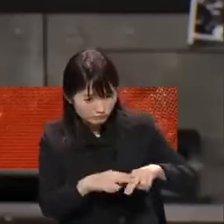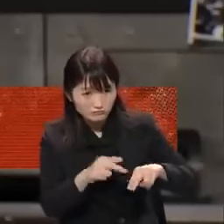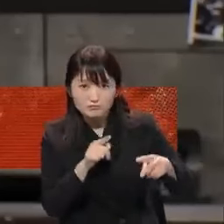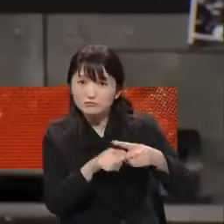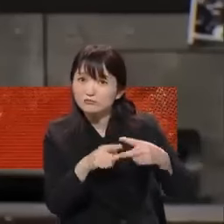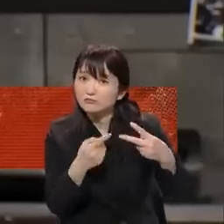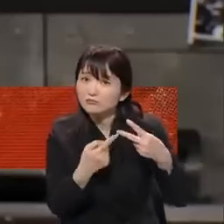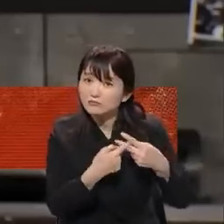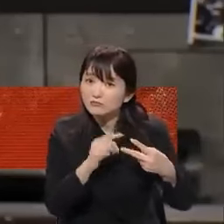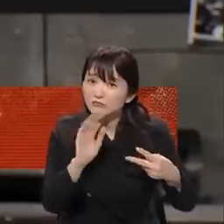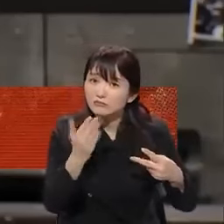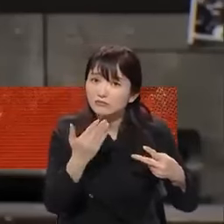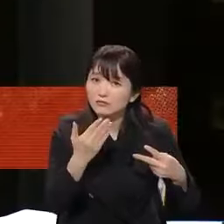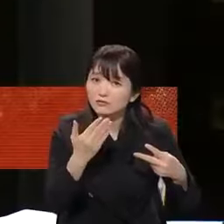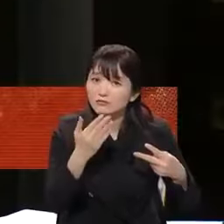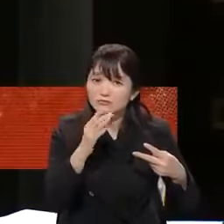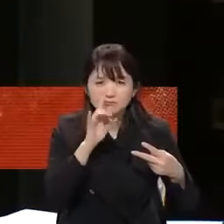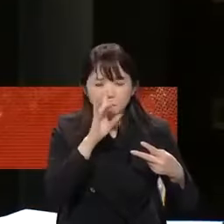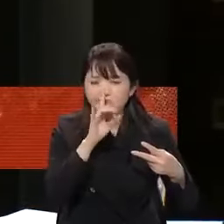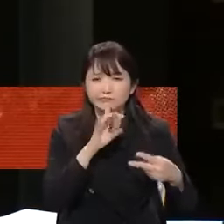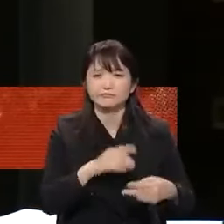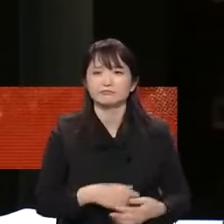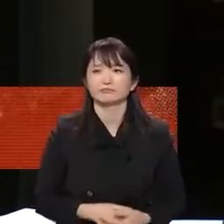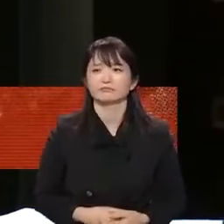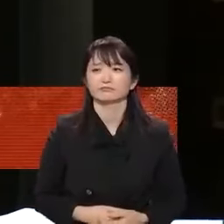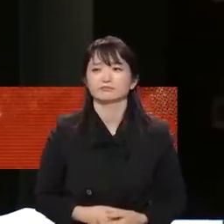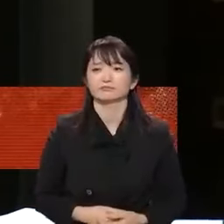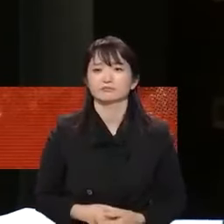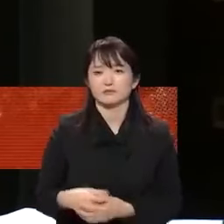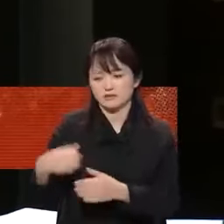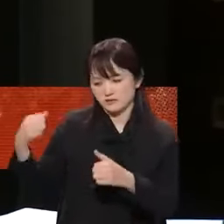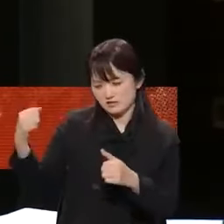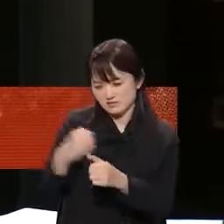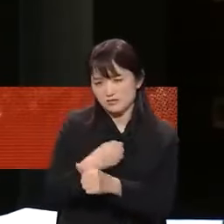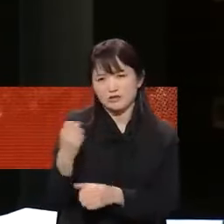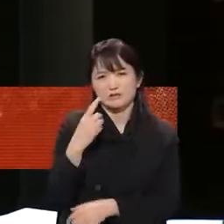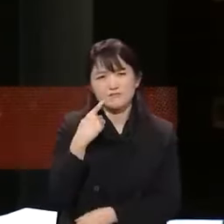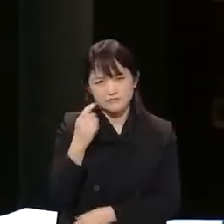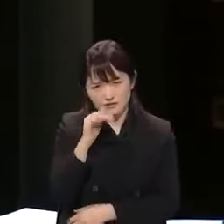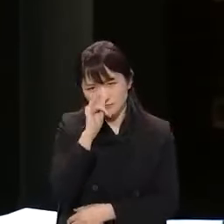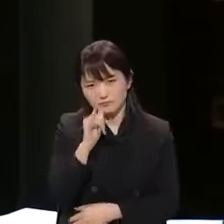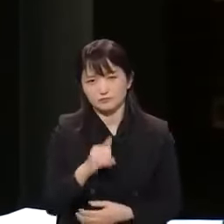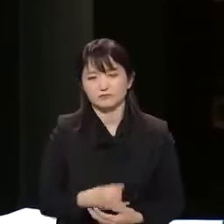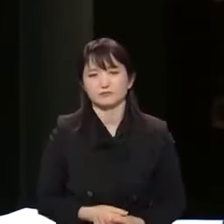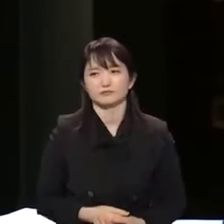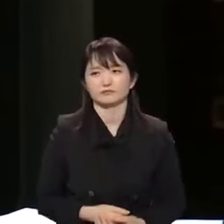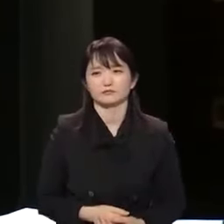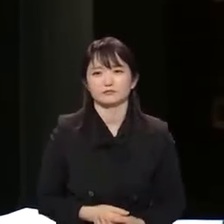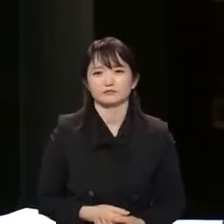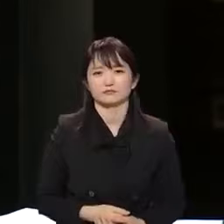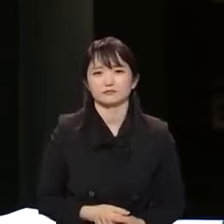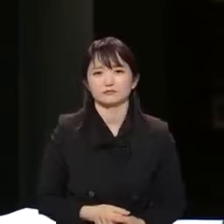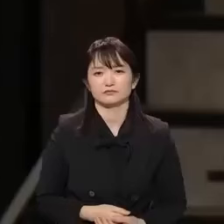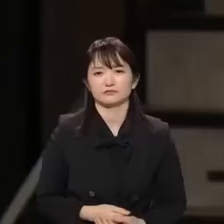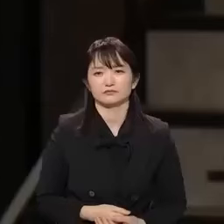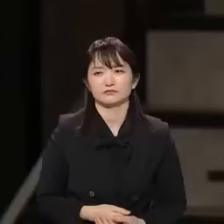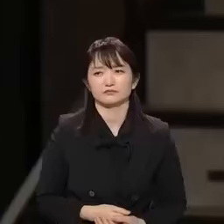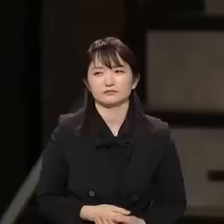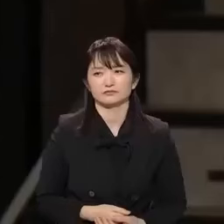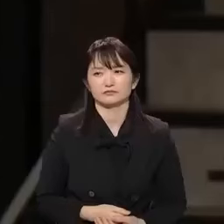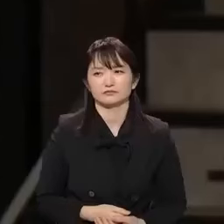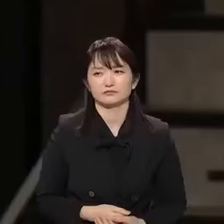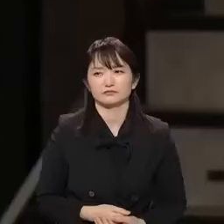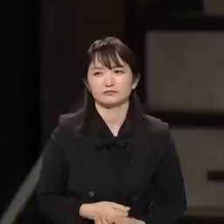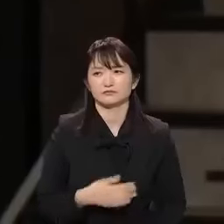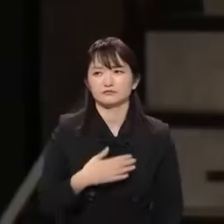됩니다. 자, 그런데 말이죠. 폭행뿐 아니라 협박도 했다. 네, 아 그러니까